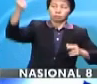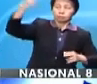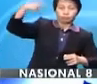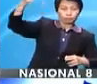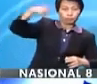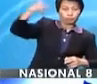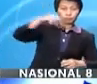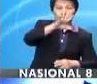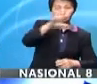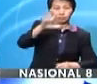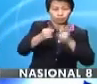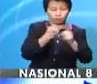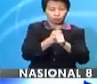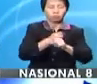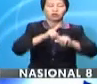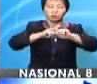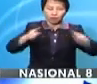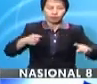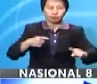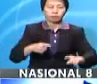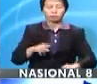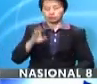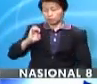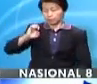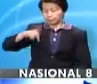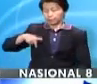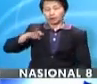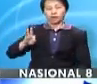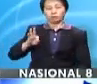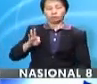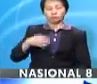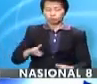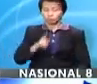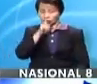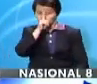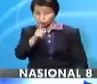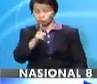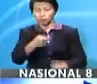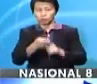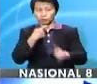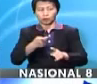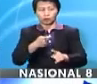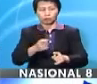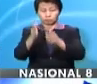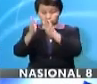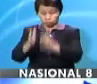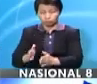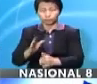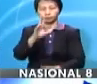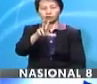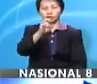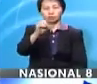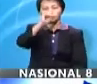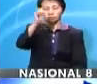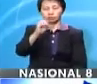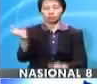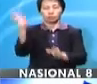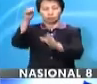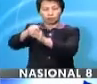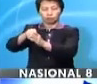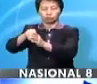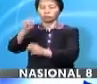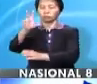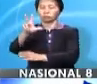persaraan. Tetapi kita telah, pihak EPF telah memastikan daripada pencamuran 30% masuk ke akaun